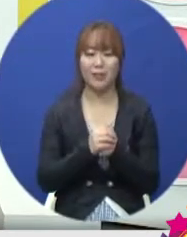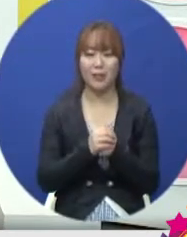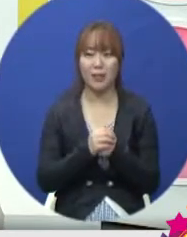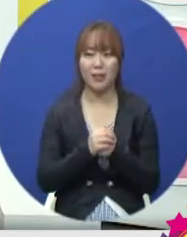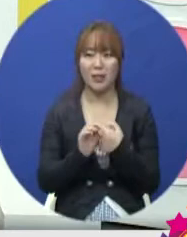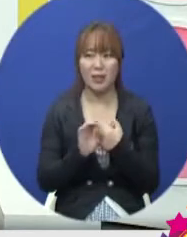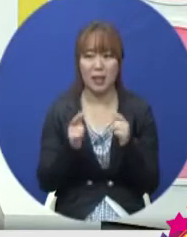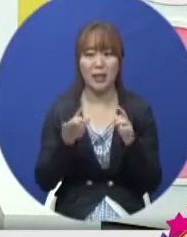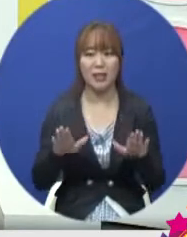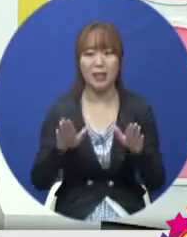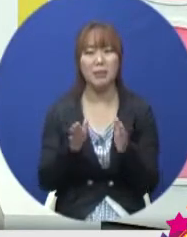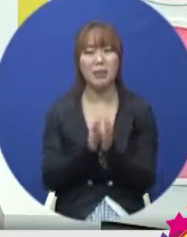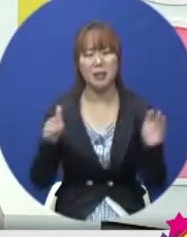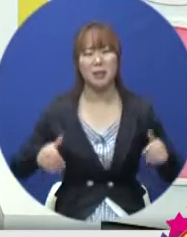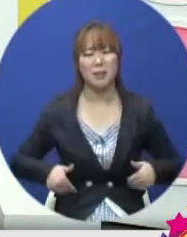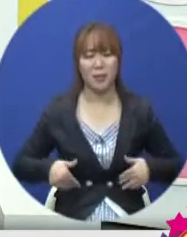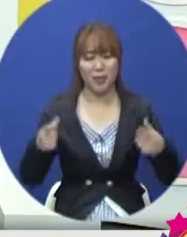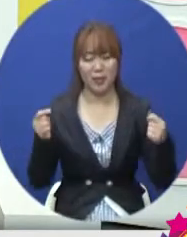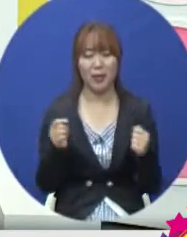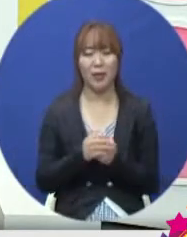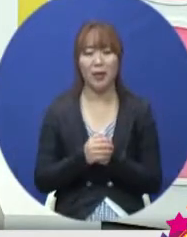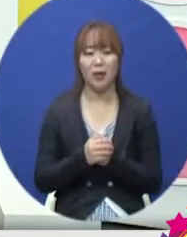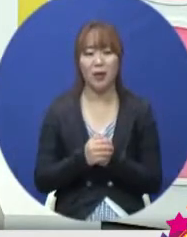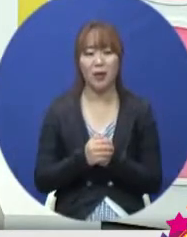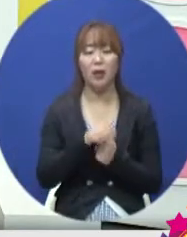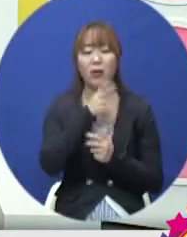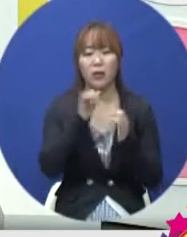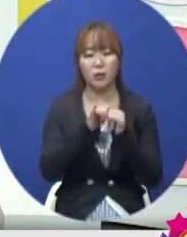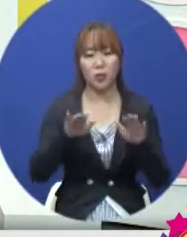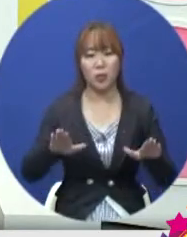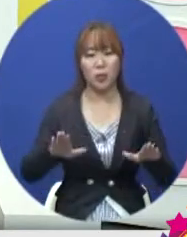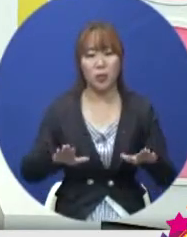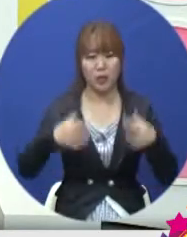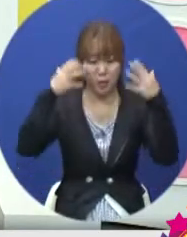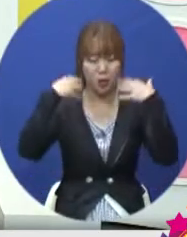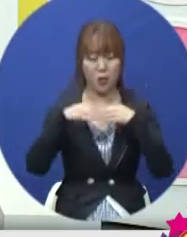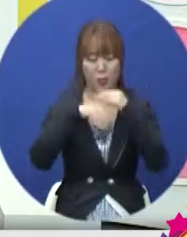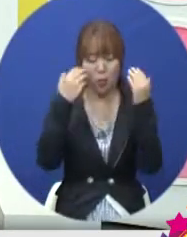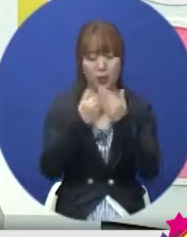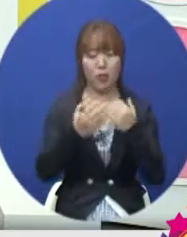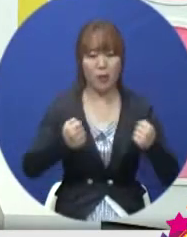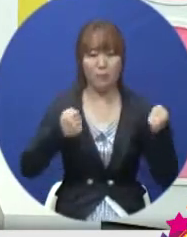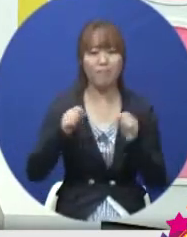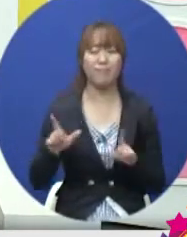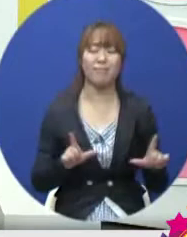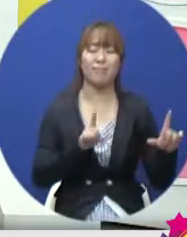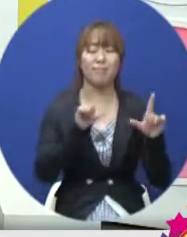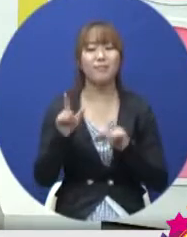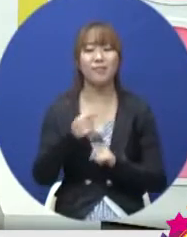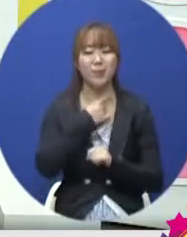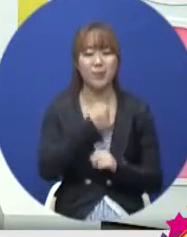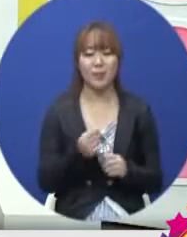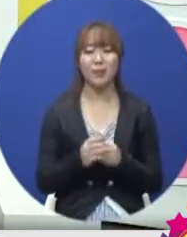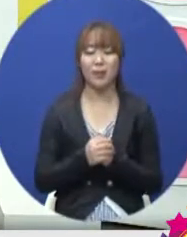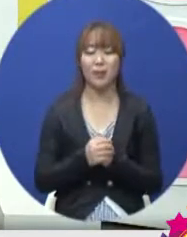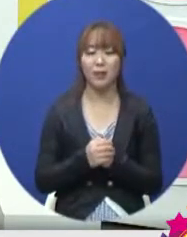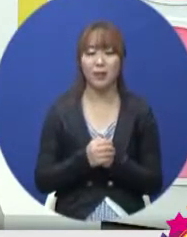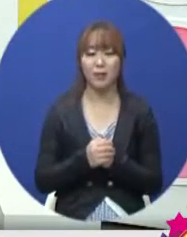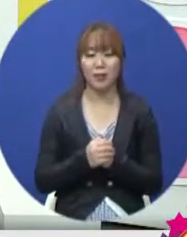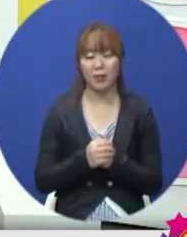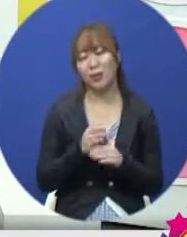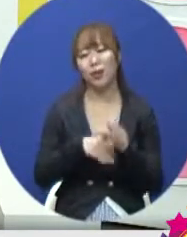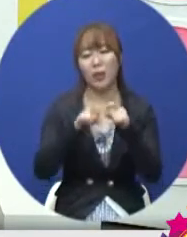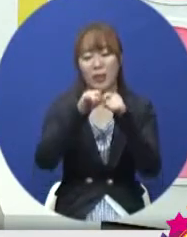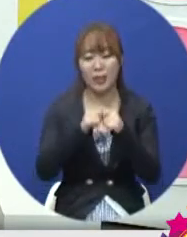아니라 이거 벌써 시작이 됐어야 될 것 같은데 자 네. 어르신들 모두 올여름 건강하게 잘 나셨으면 좋겠고요. 그렇습니다.